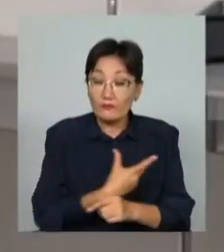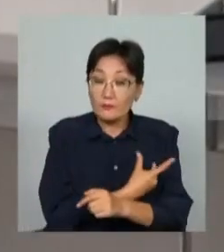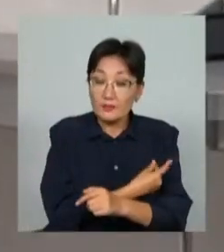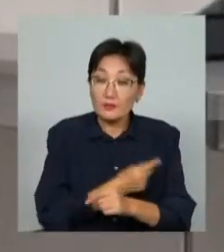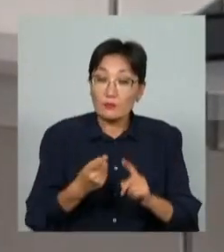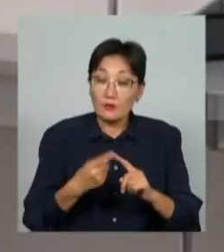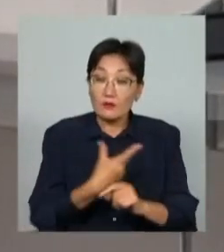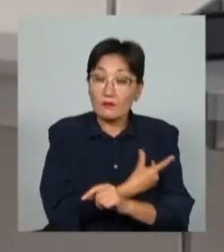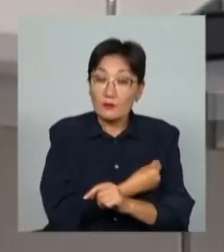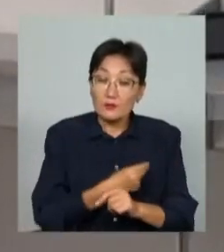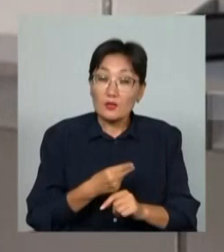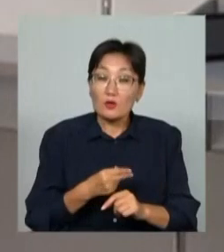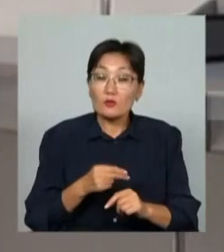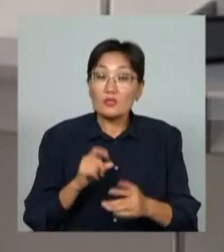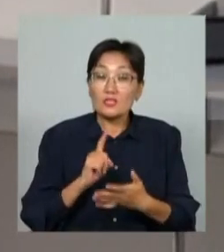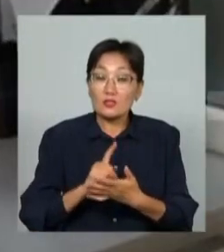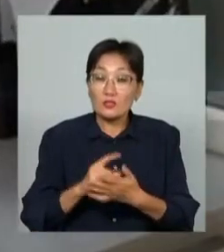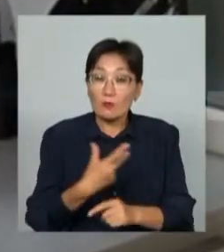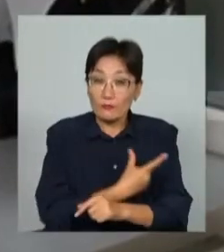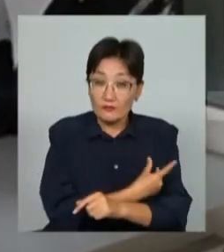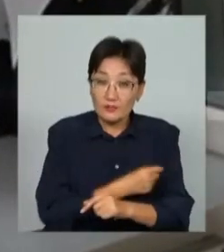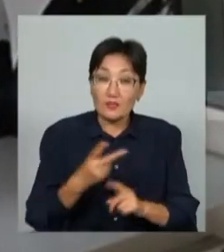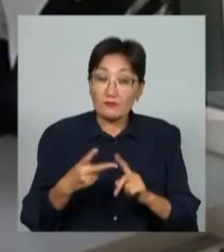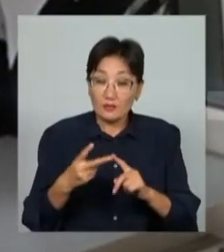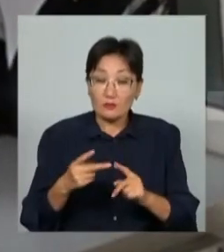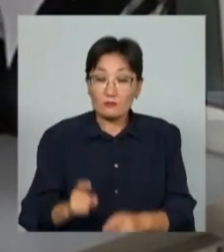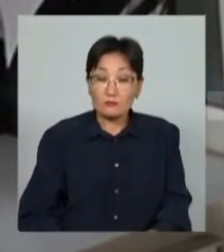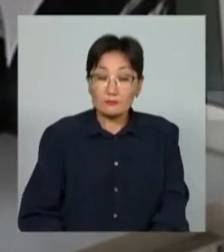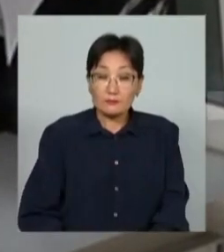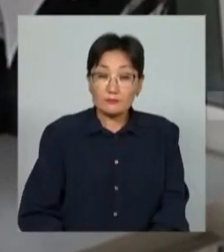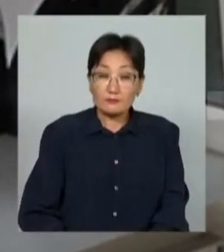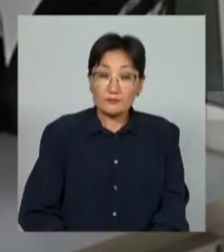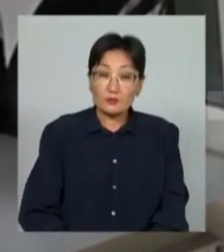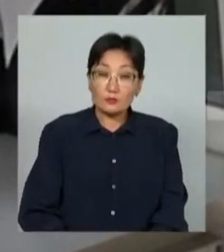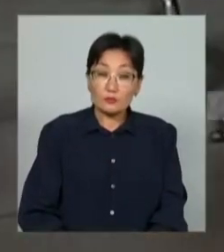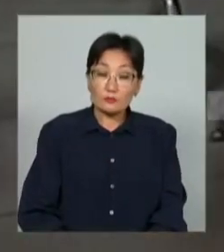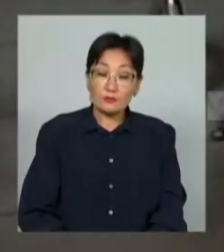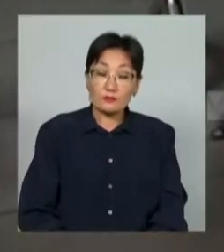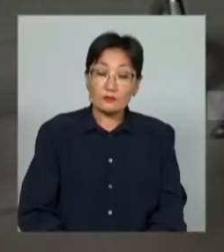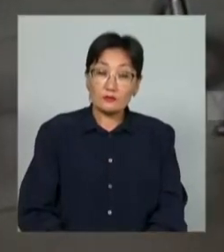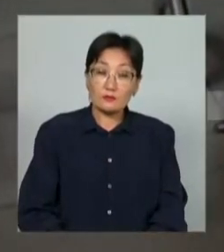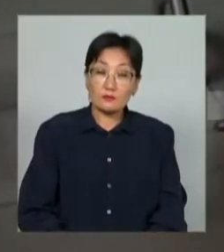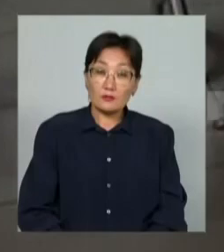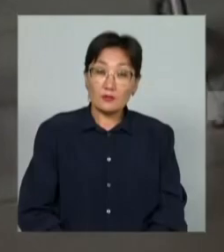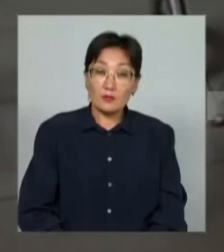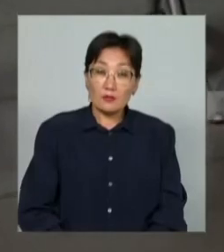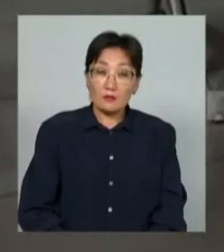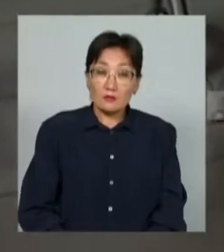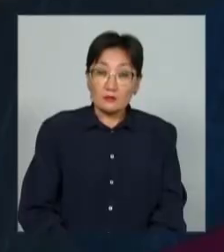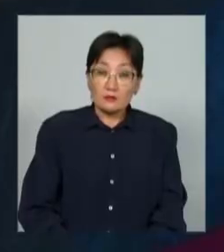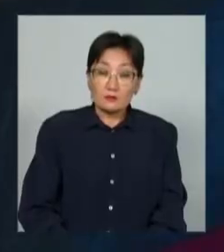первый компонент препарата от ковида, должны привиться и вторым. Диас Махамбетов, Арсен Сандыбаев, телеканал «Алматы».